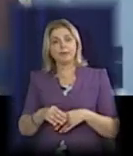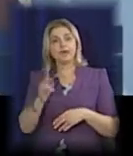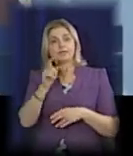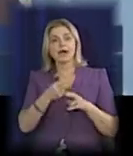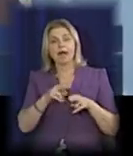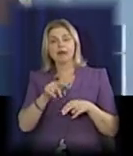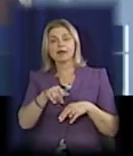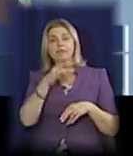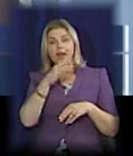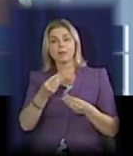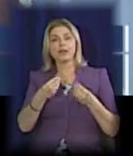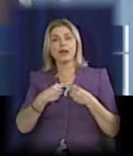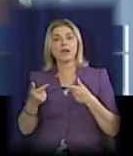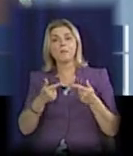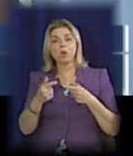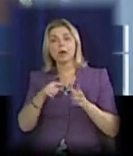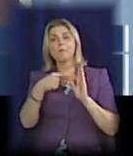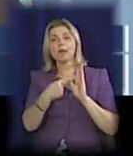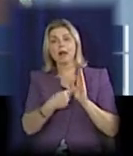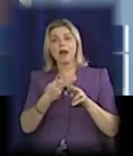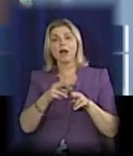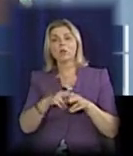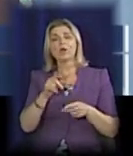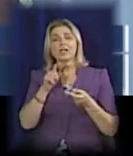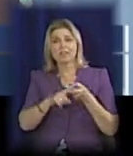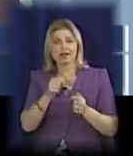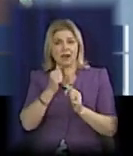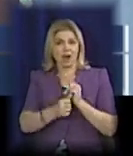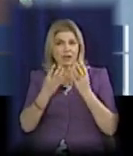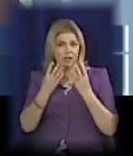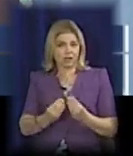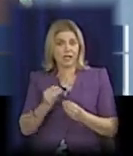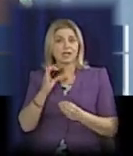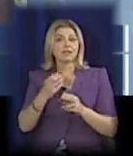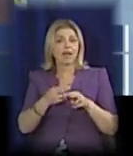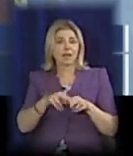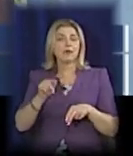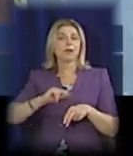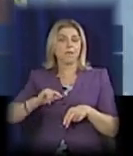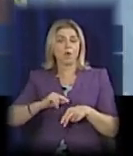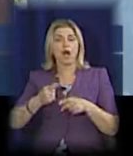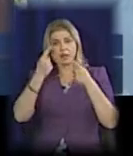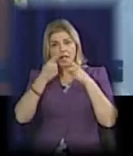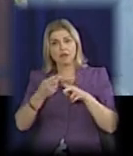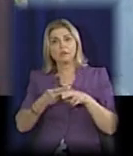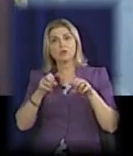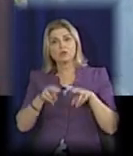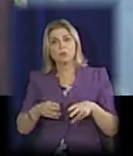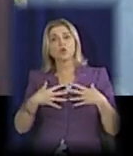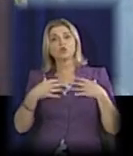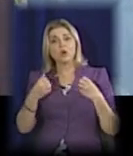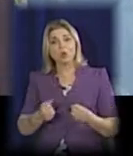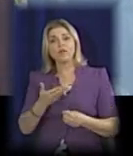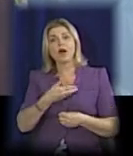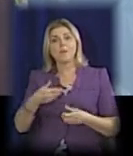аби підготуватись. Питання всі ті, з якими ми стикаємось постійно, ми з цим працюємо. Це наша техніка безпеки, це наше здоров'я, ми за це